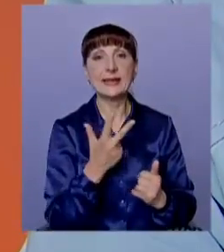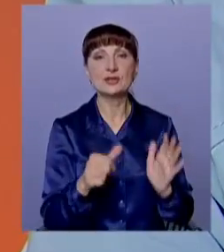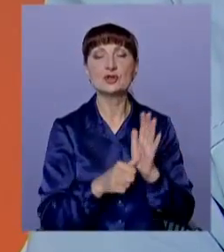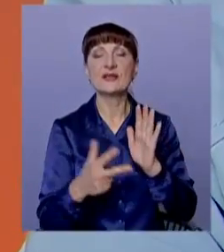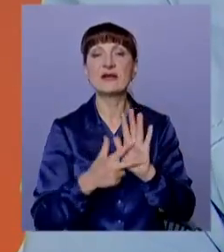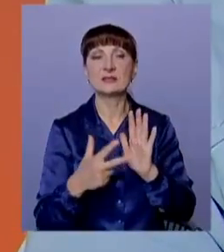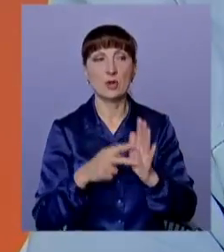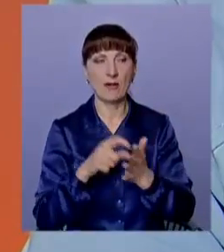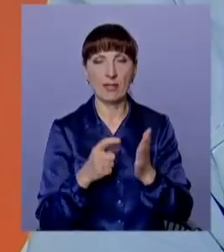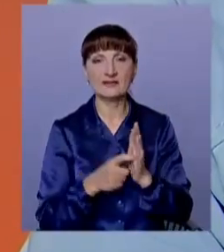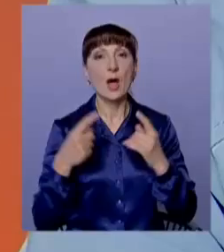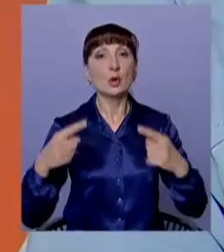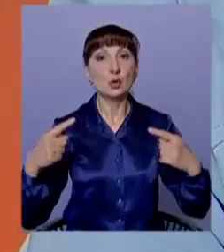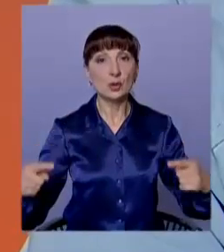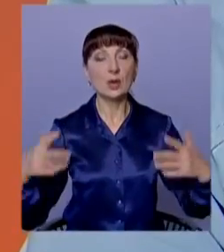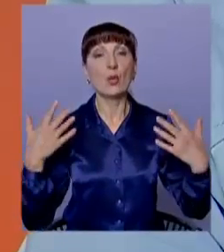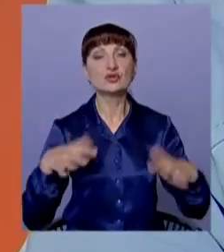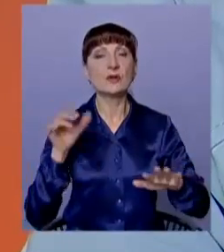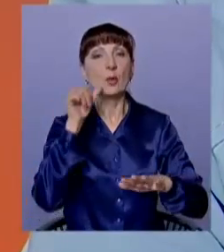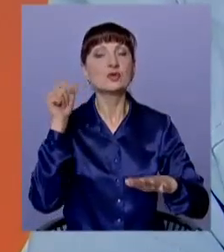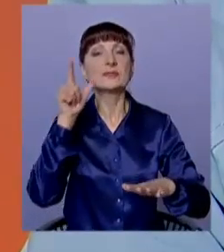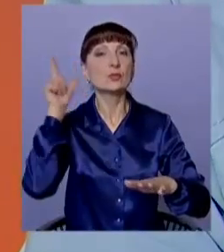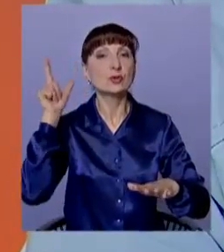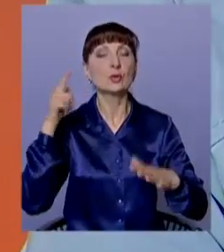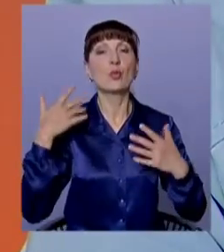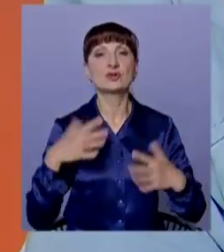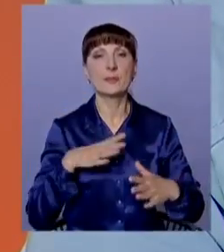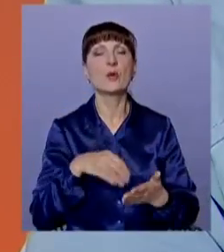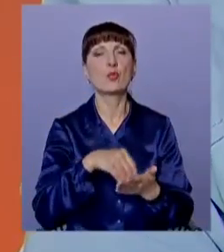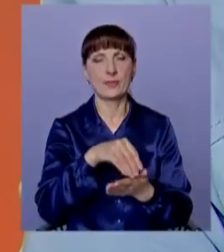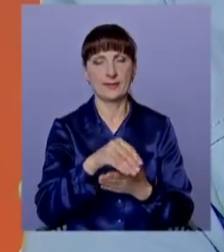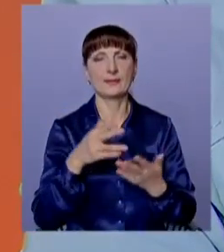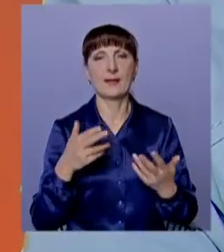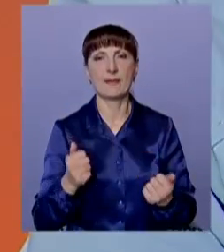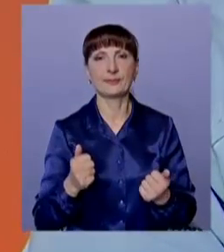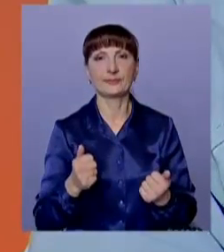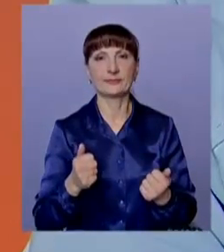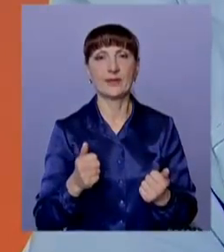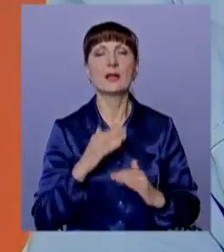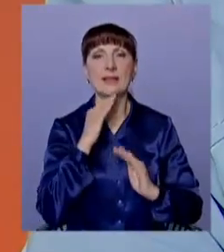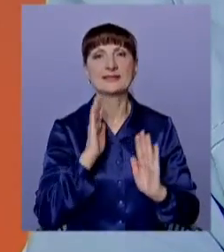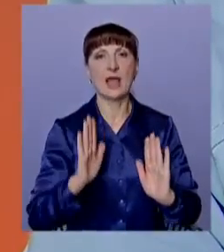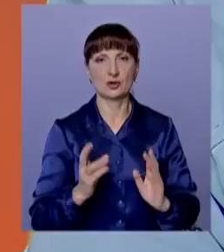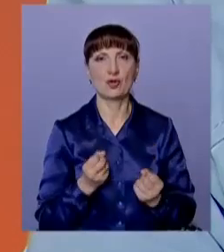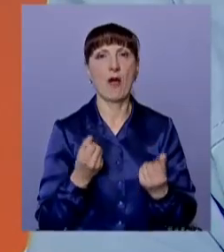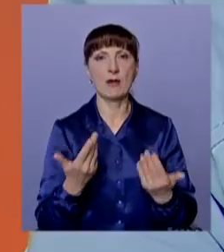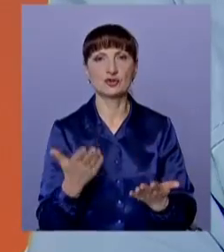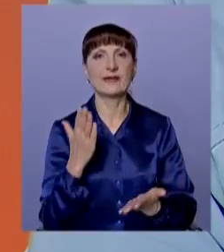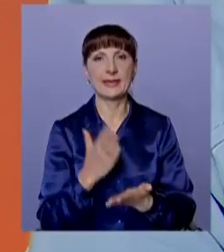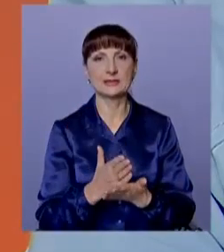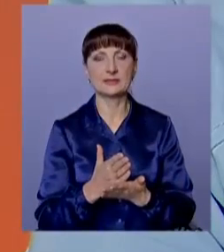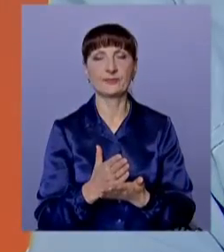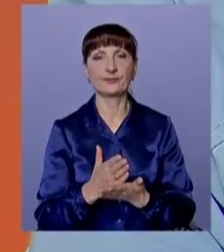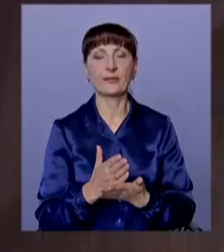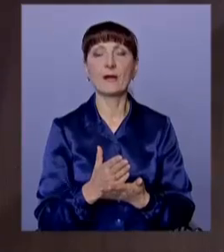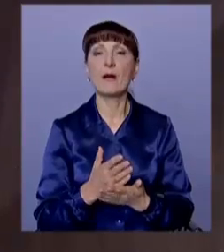3-6-8 классов. Остальные уже в прошлом, позапрошлые годы были приобретены учебники. Достаточное количество. Да, давайте теперь отвлечемся